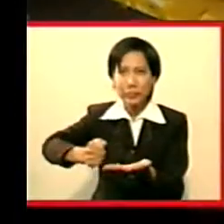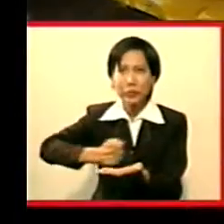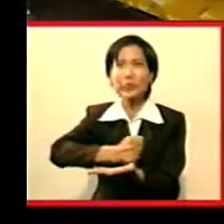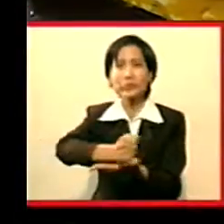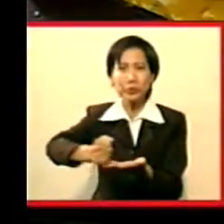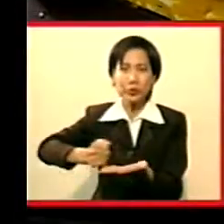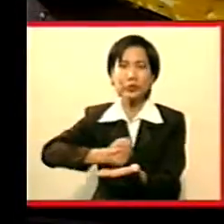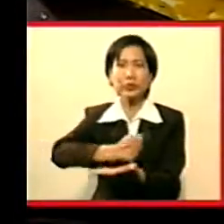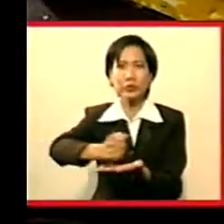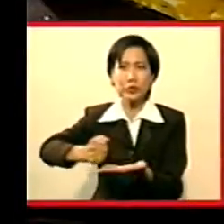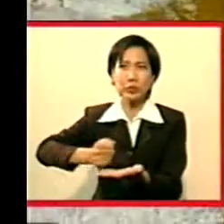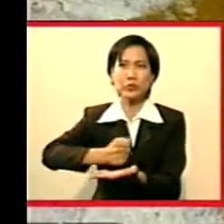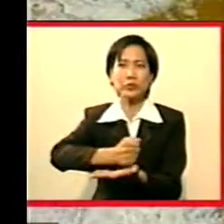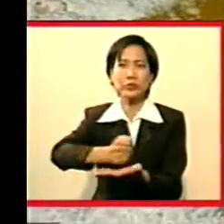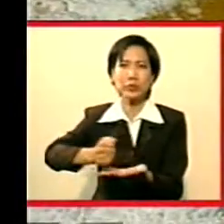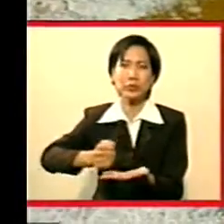ข้ากัน